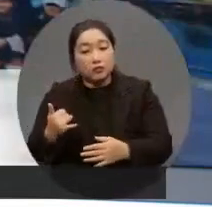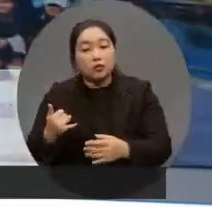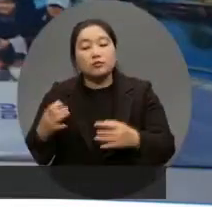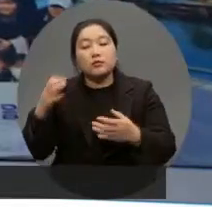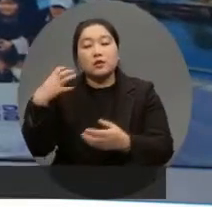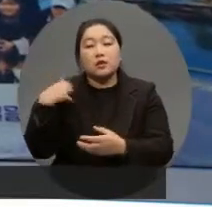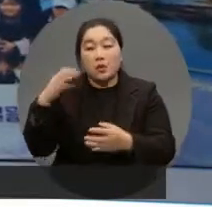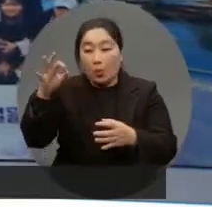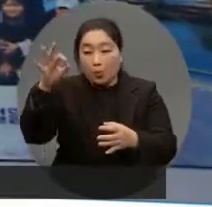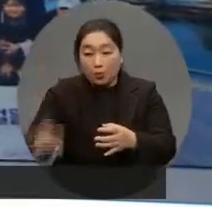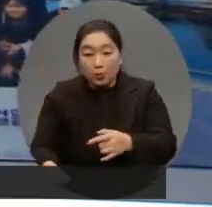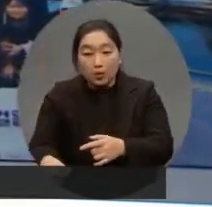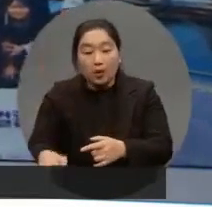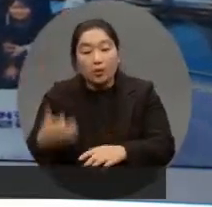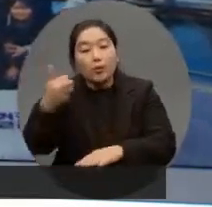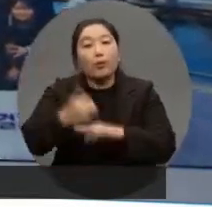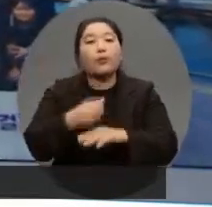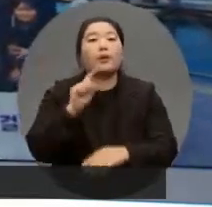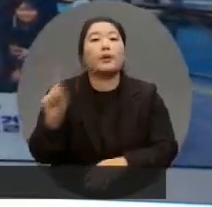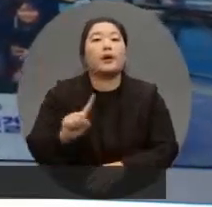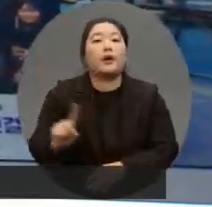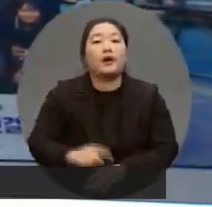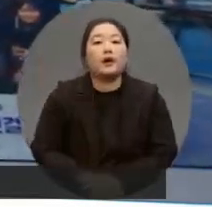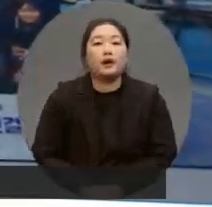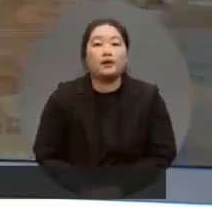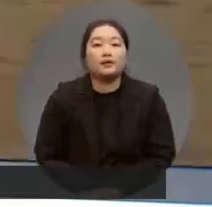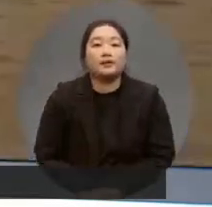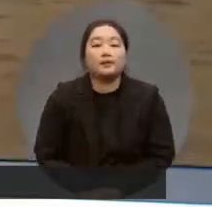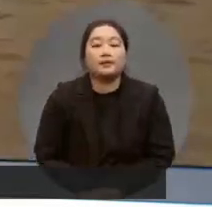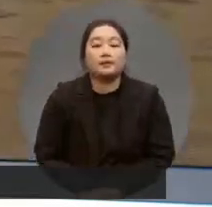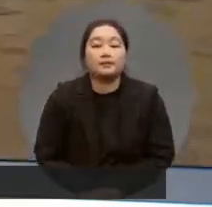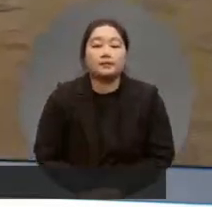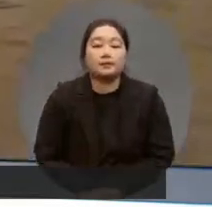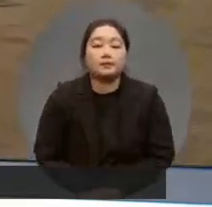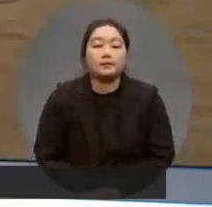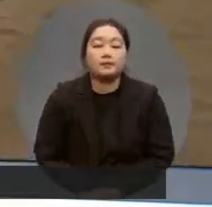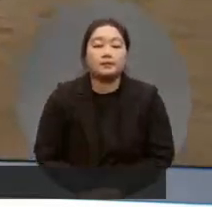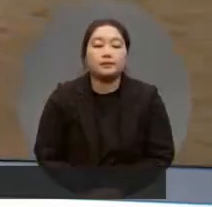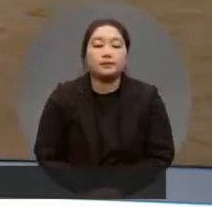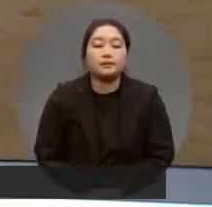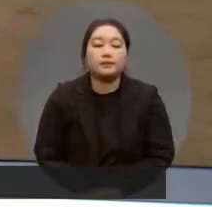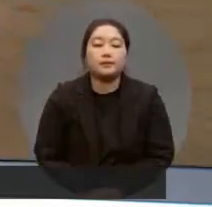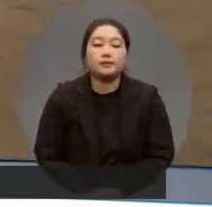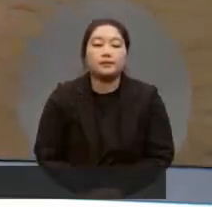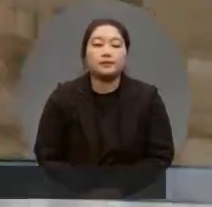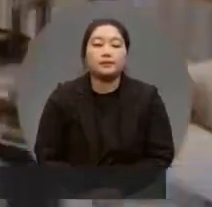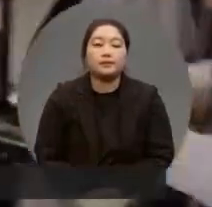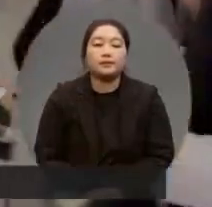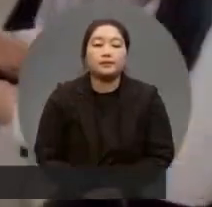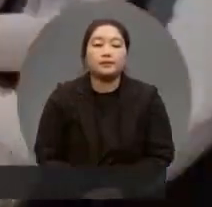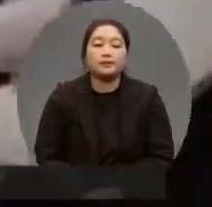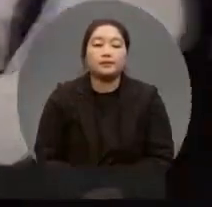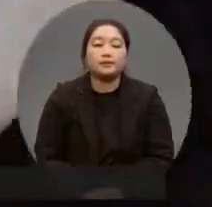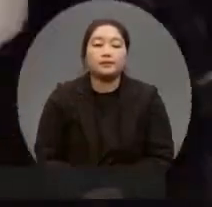최소화했는데요. 성과는 어땠을까요? 이승준 기자가 관계자를 만나봤습니다.